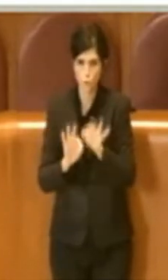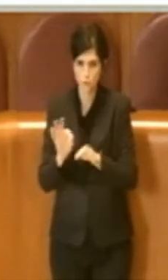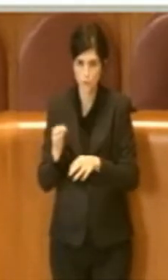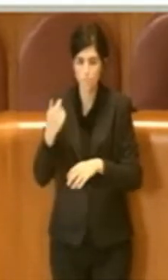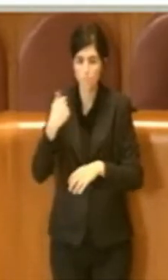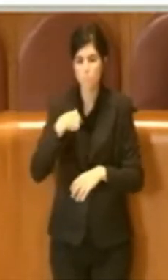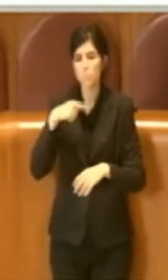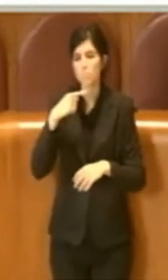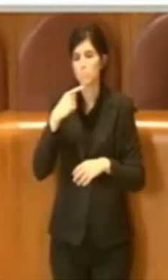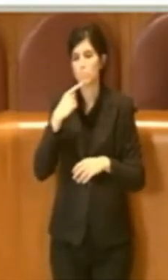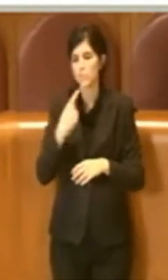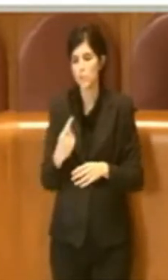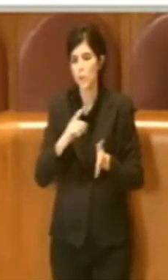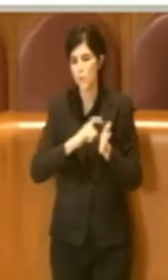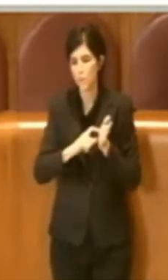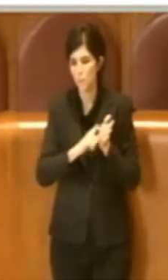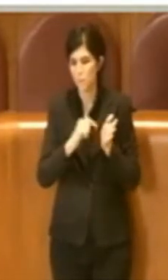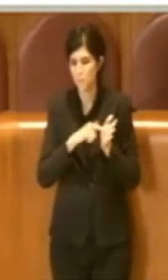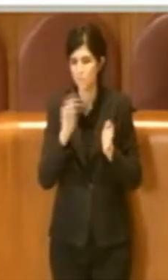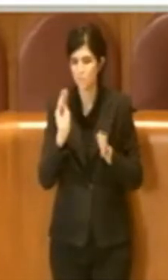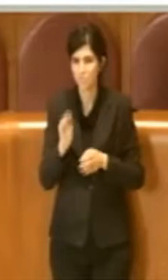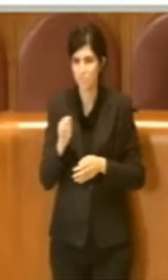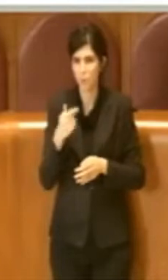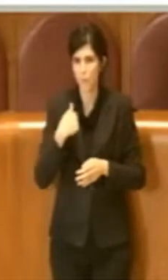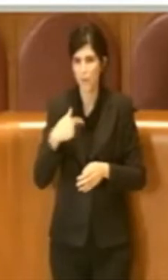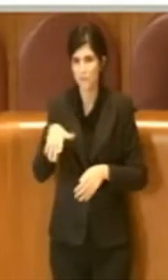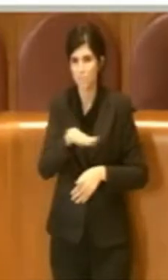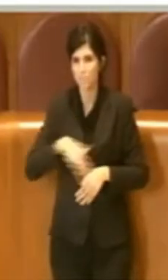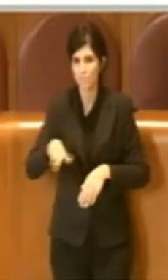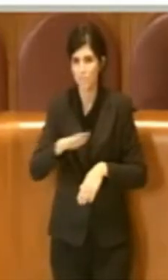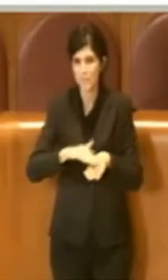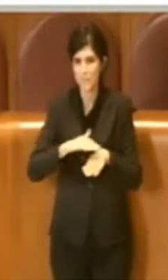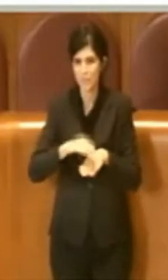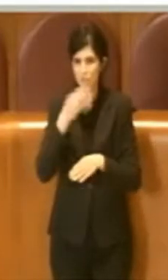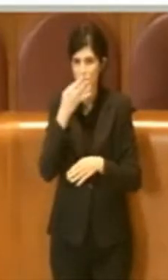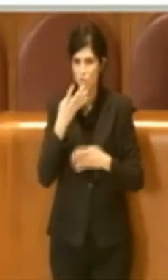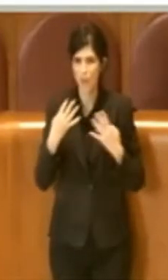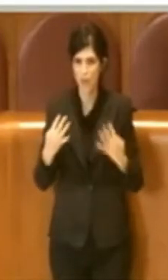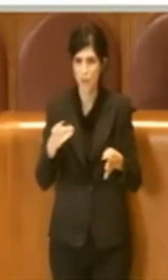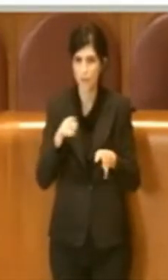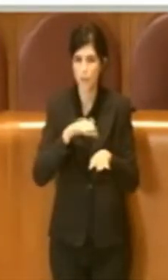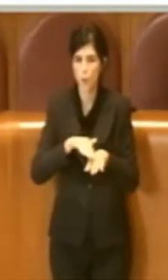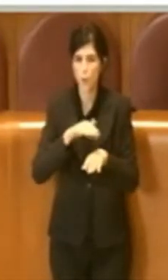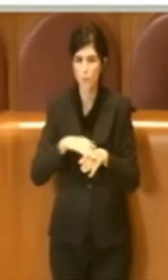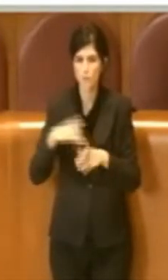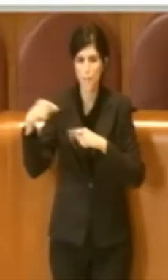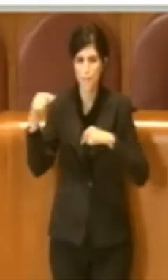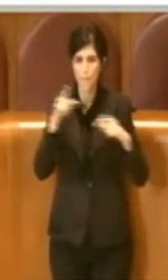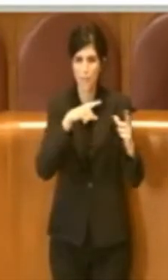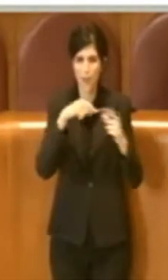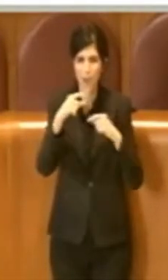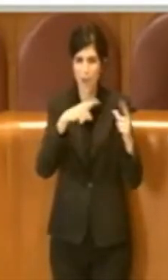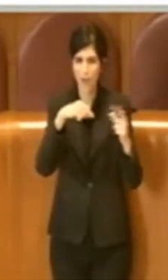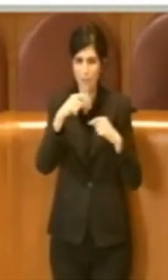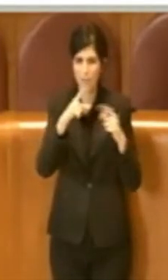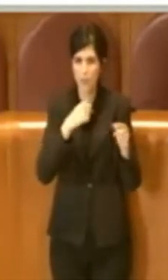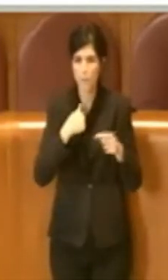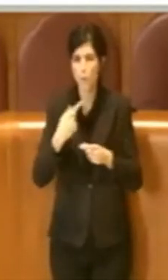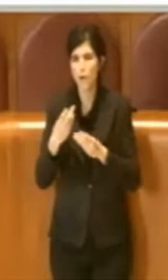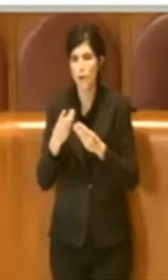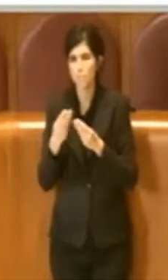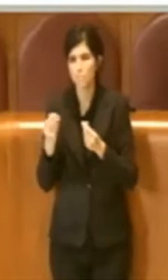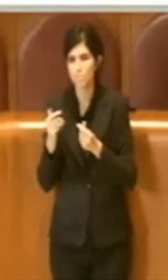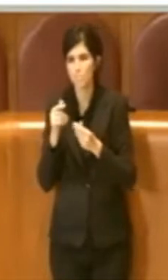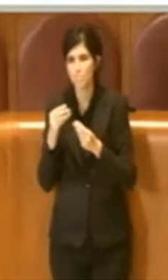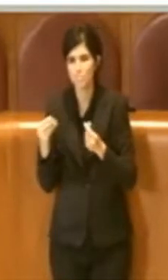chiede al Dipartimento, perciò al Servizio Giardini, di utilizzare tutte quelle piante, perciò quelle essenze che